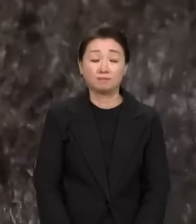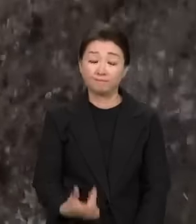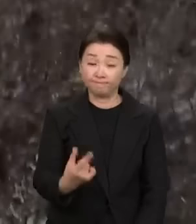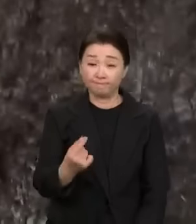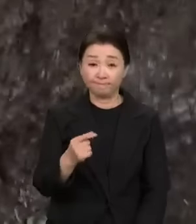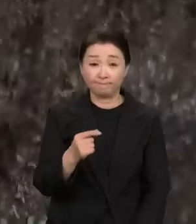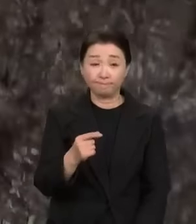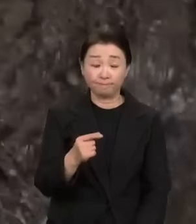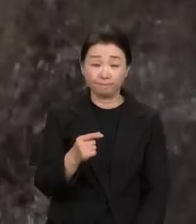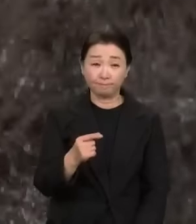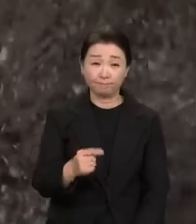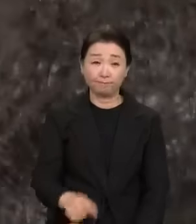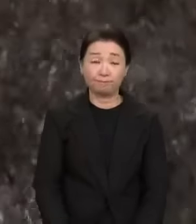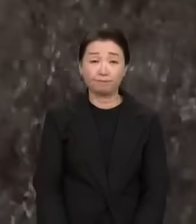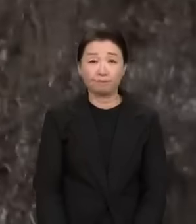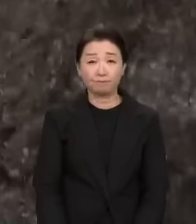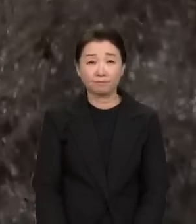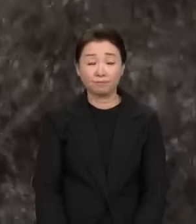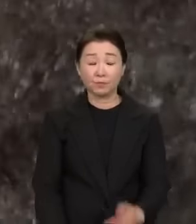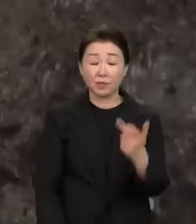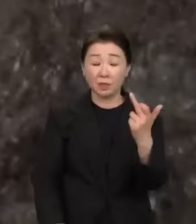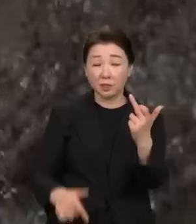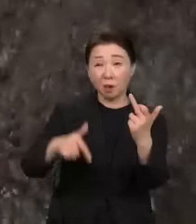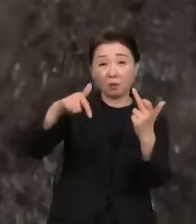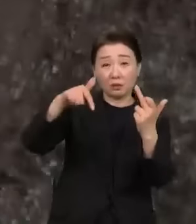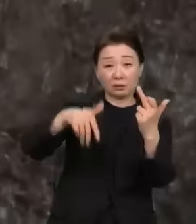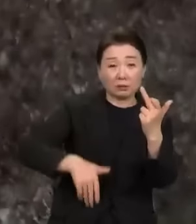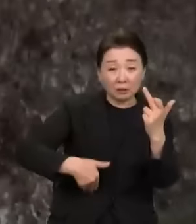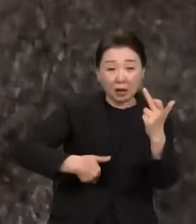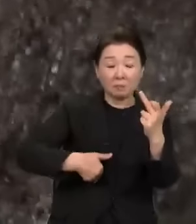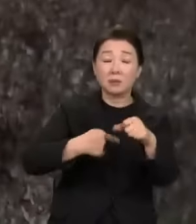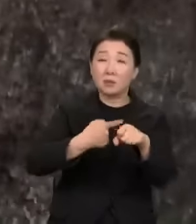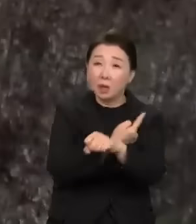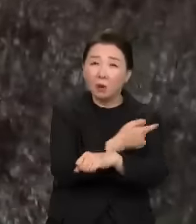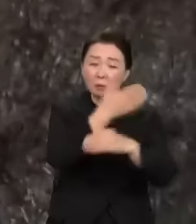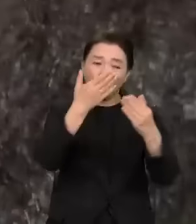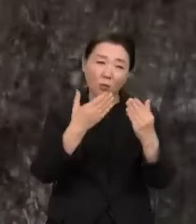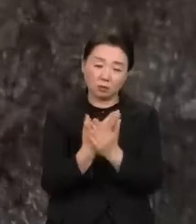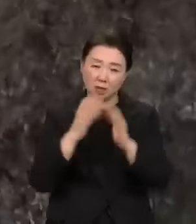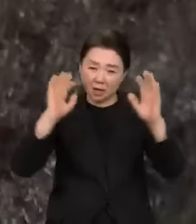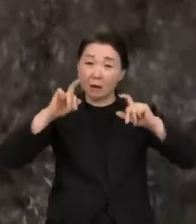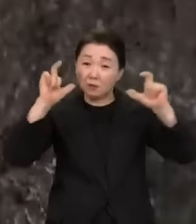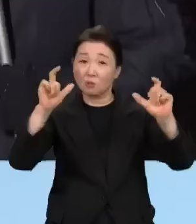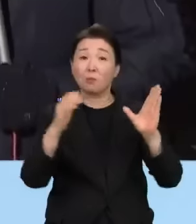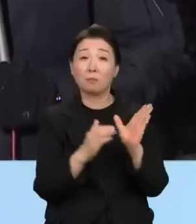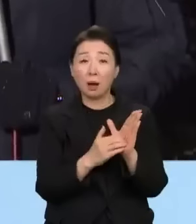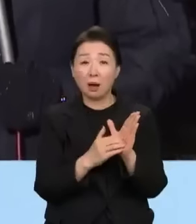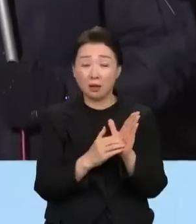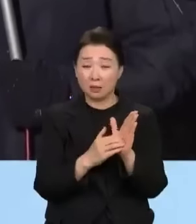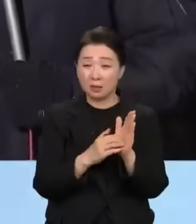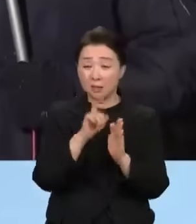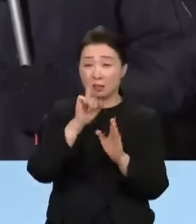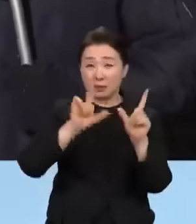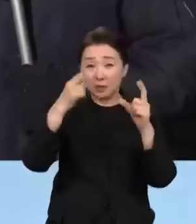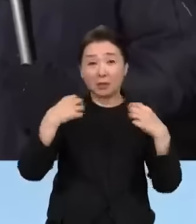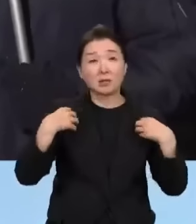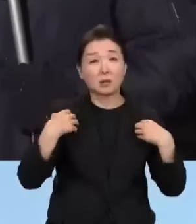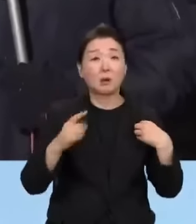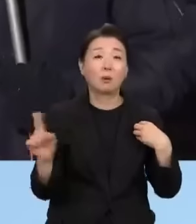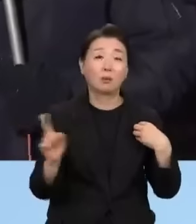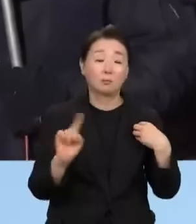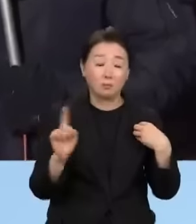그렇습니다. 이 영남을 제외한 전국에 강풍 특보가 내려져 있습니다. 기상청은 내일까지 전국 대부분 지역에 초속